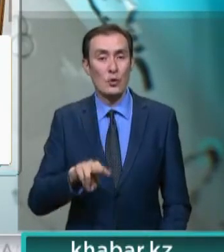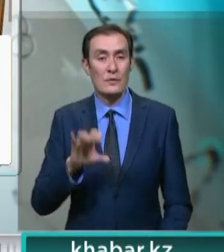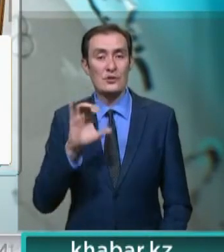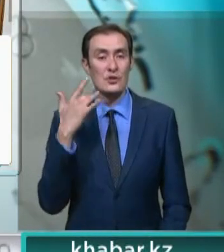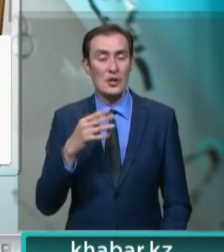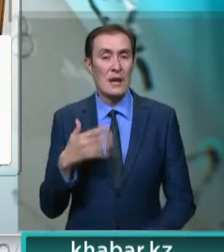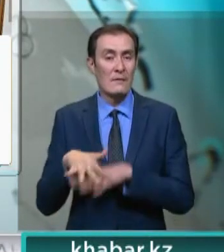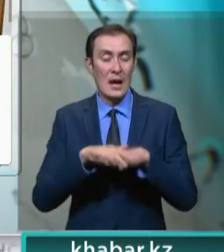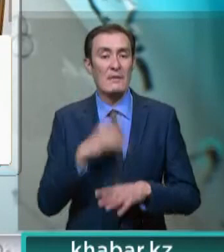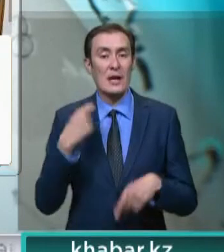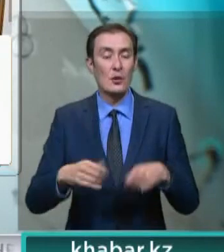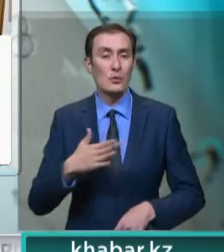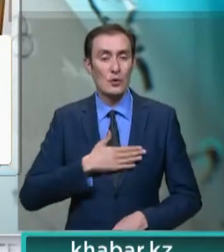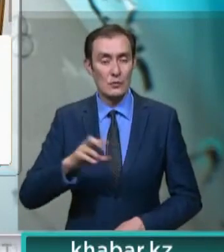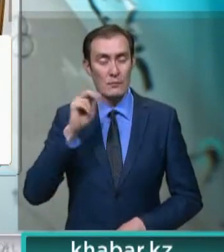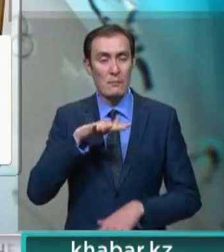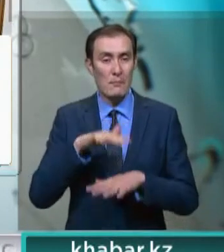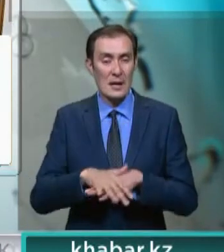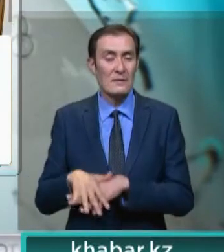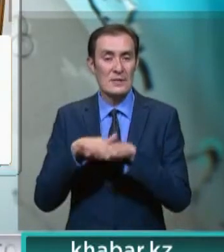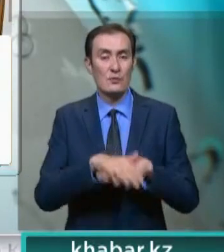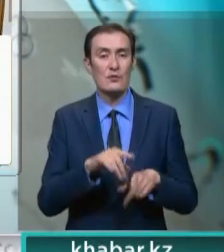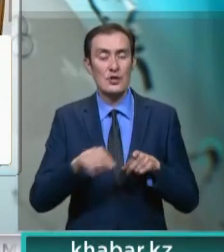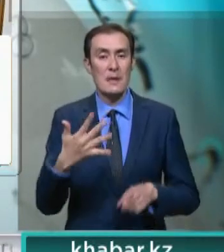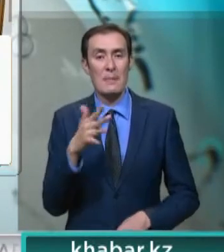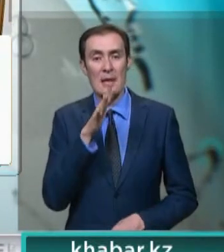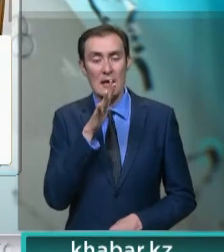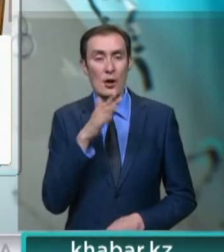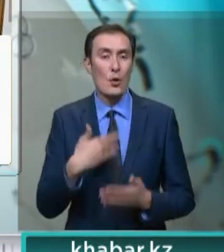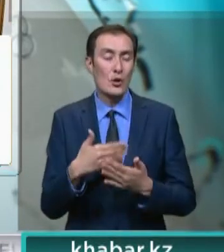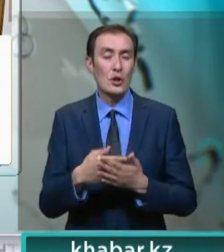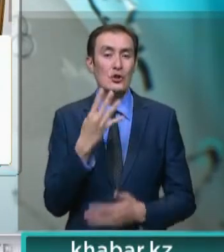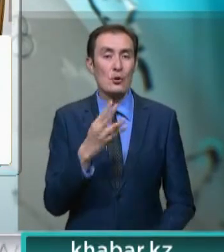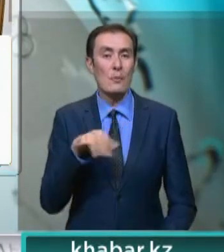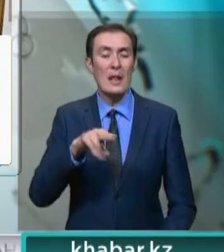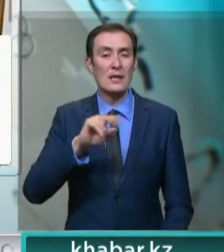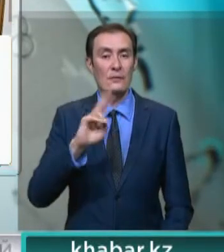а в экономику нашей страны банк инвестирует в ближайшие 5 лет около 4 миллиардов долларов.